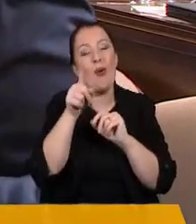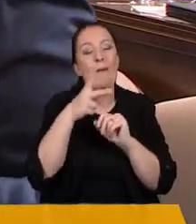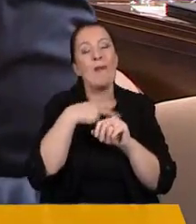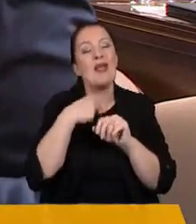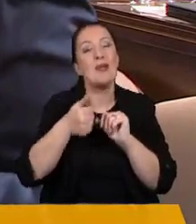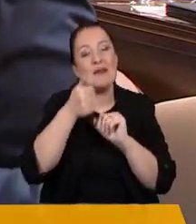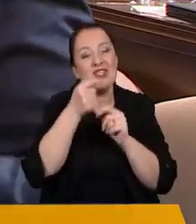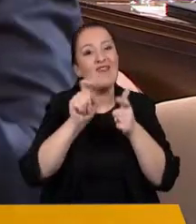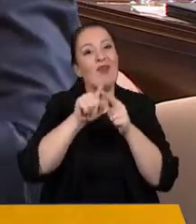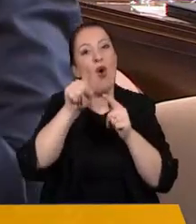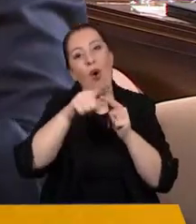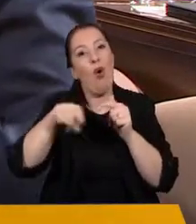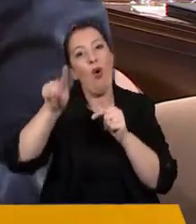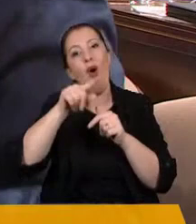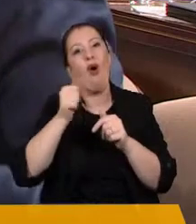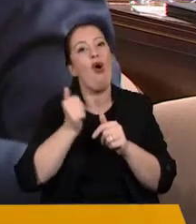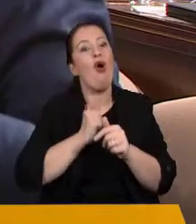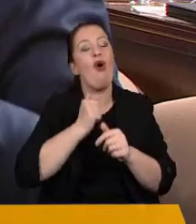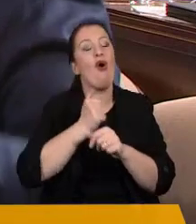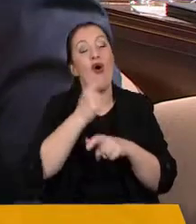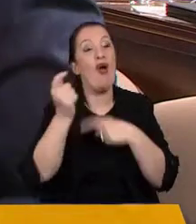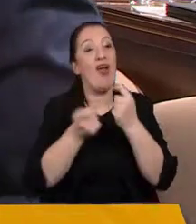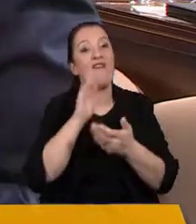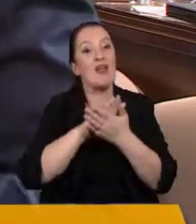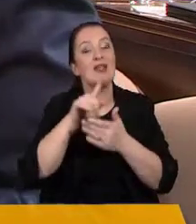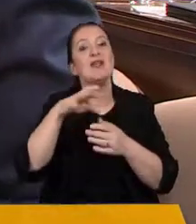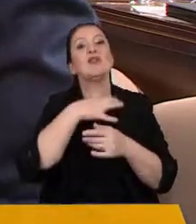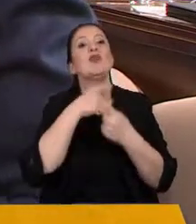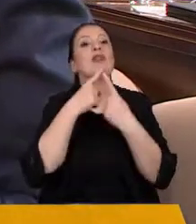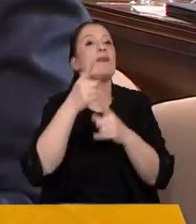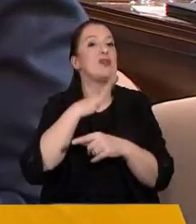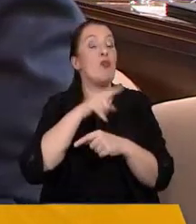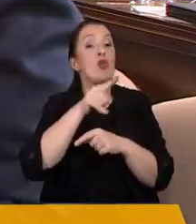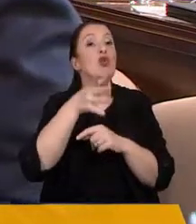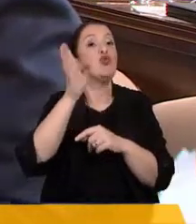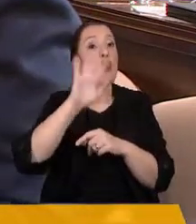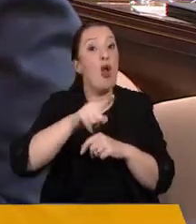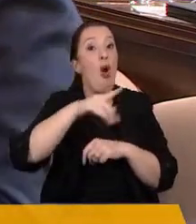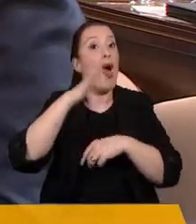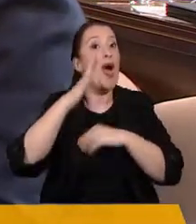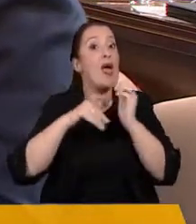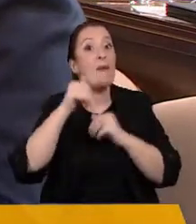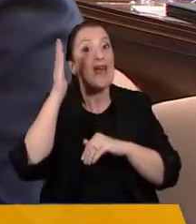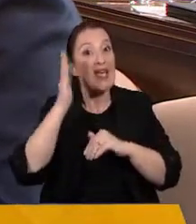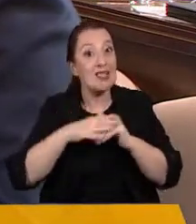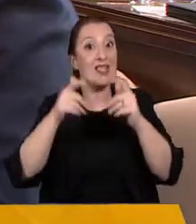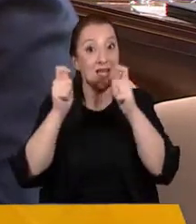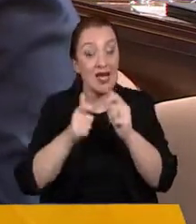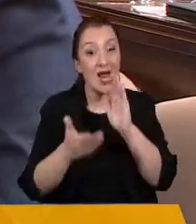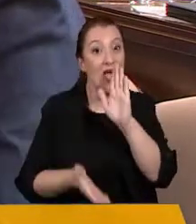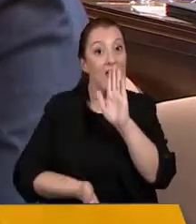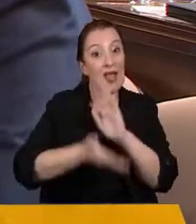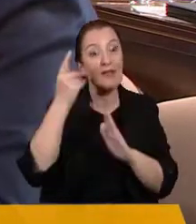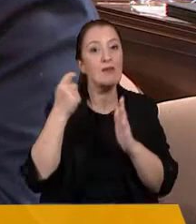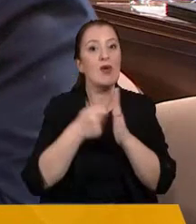etmek istiyorum. Ve ondan sonra yapı yasaklı alanın kaldırılması adına bir başvuruda bulunduk.